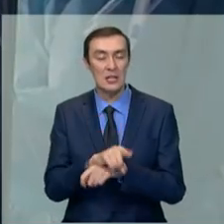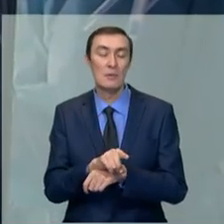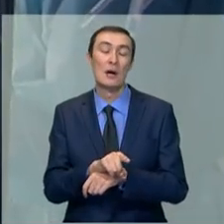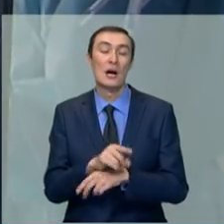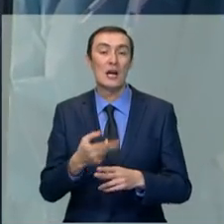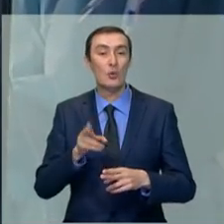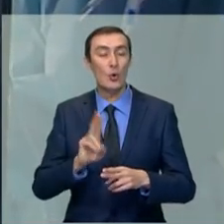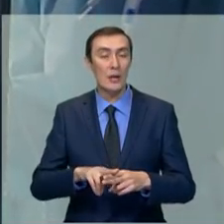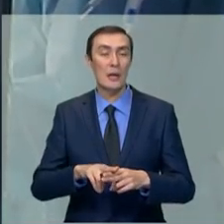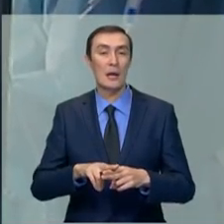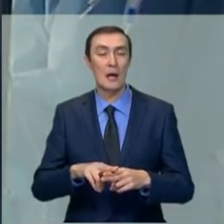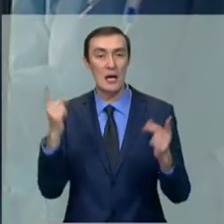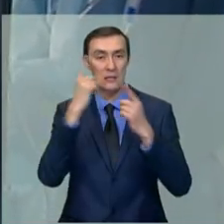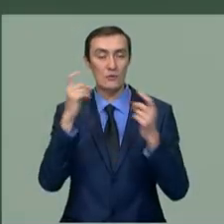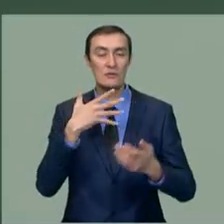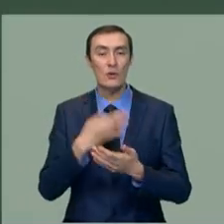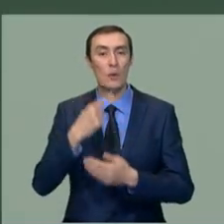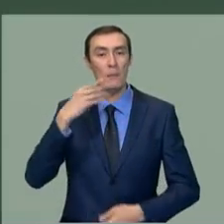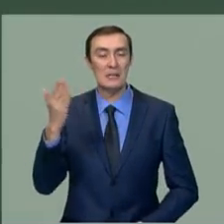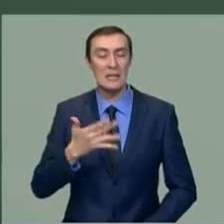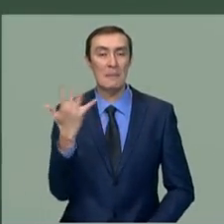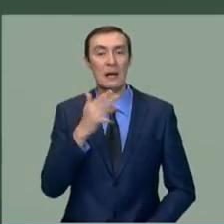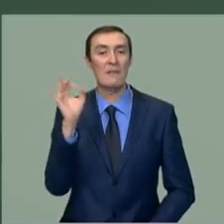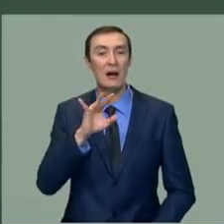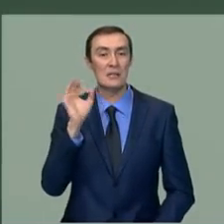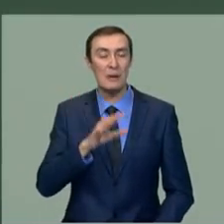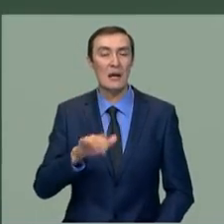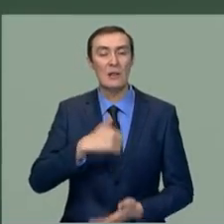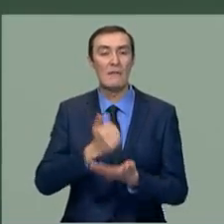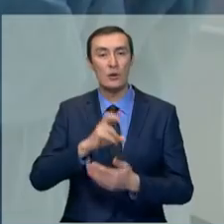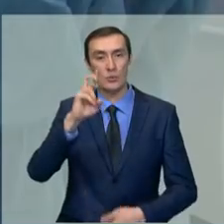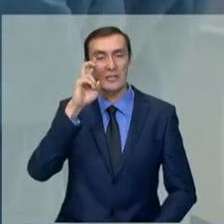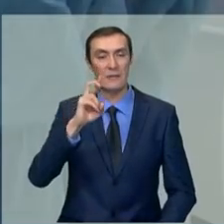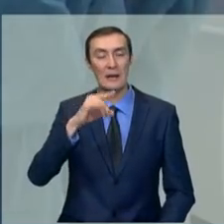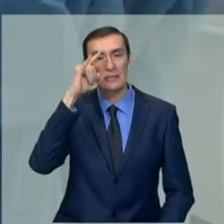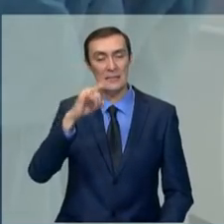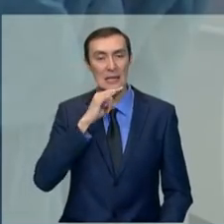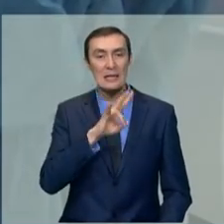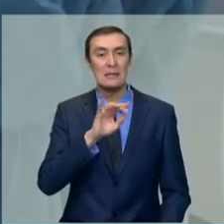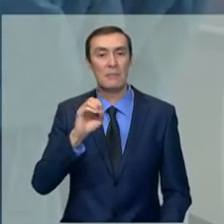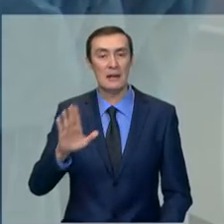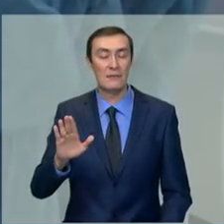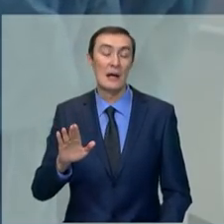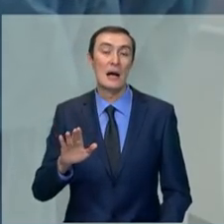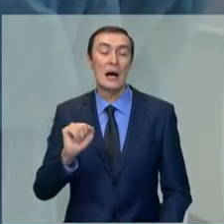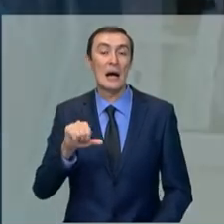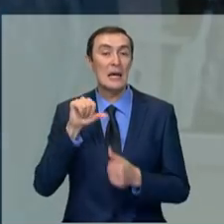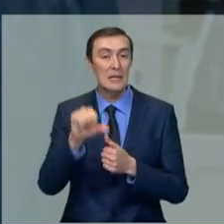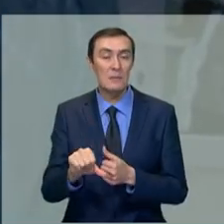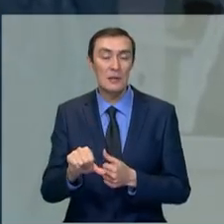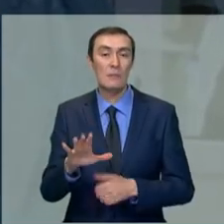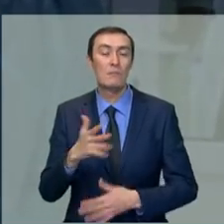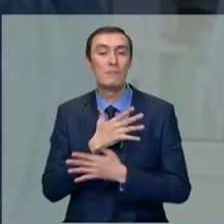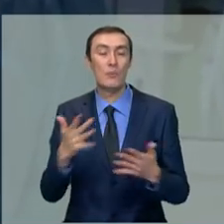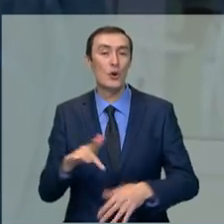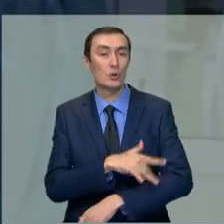поручениям, которые озвучил в своем послании 5 октября президент Казахстана Нурсултан Назарбаев. А именно сделать услуги